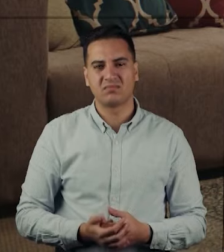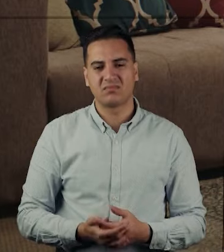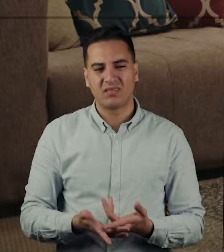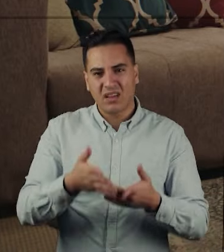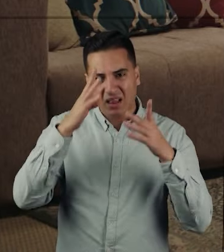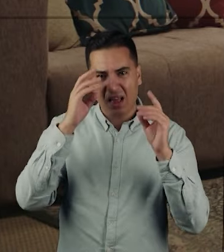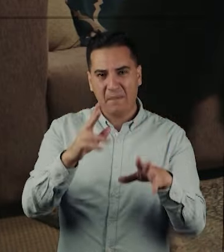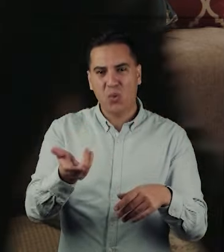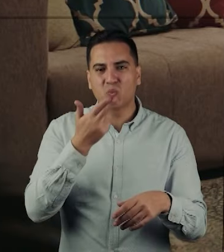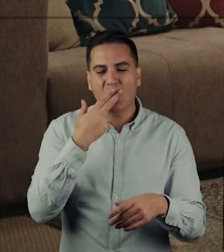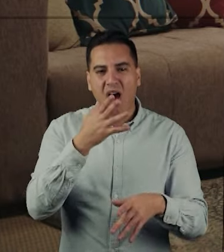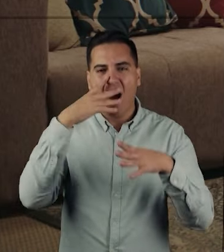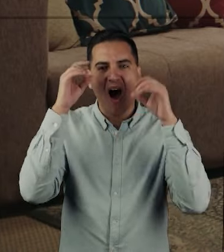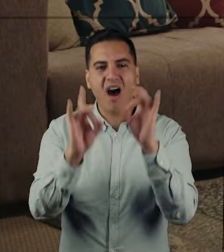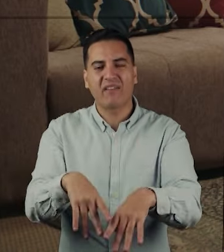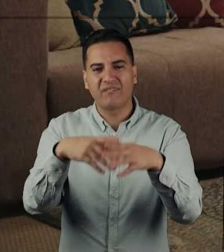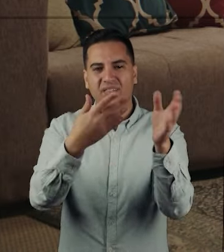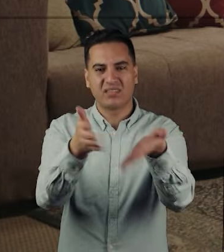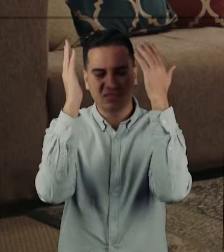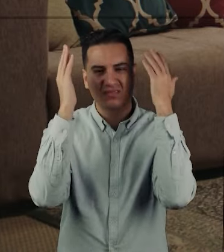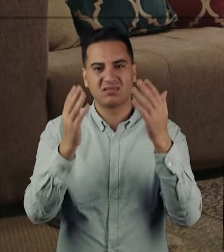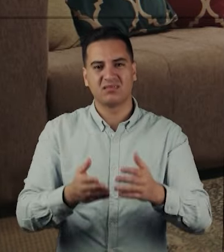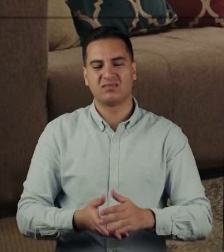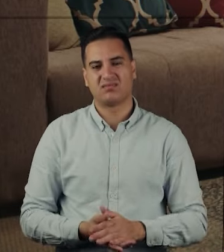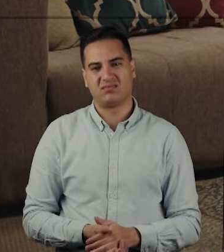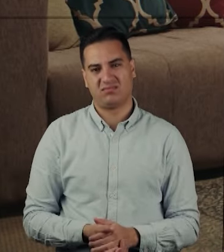ماشي. الهم ده وسجاير وقرف.